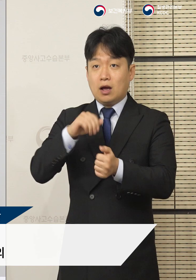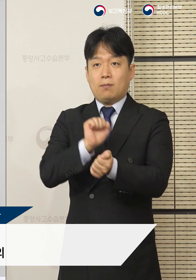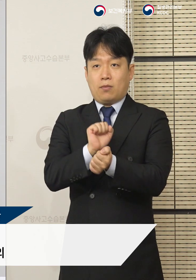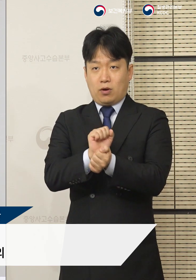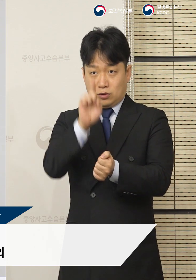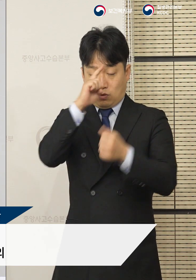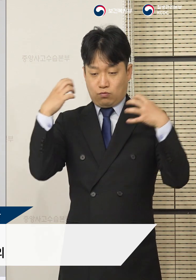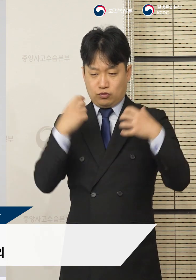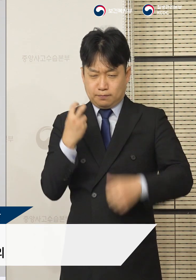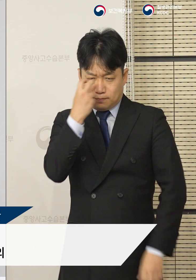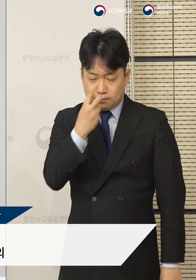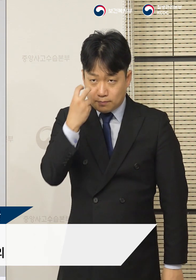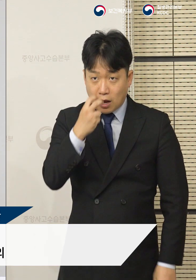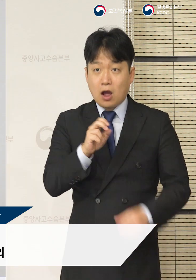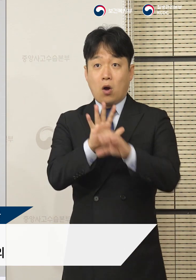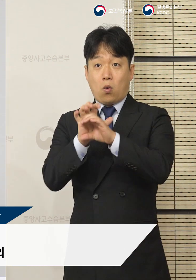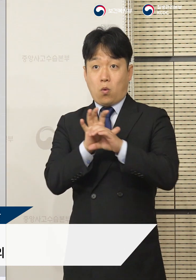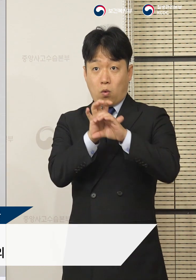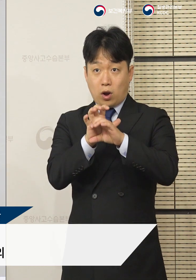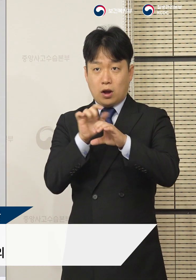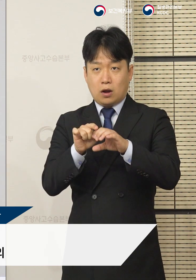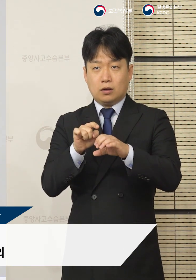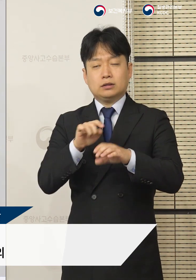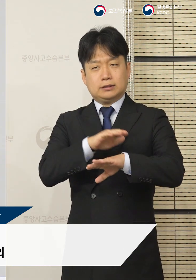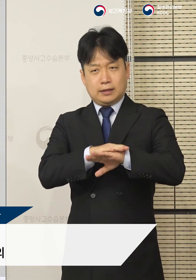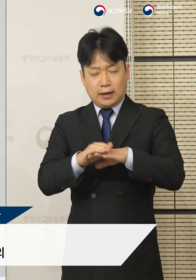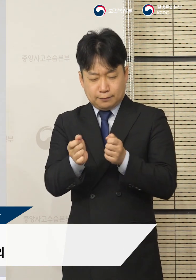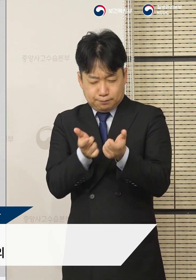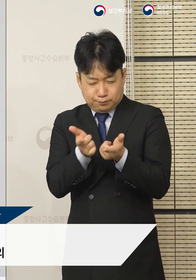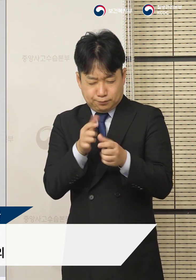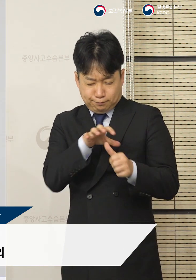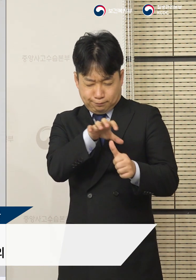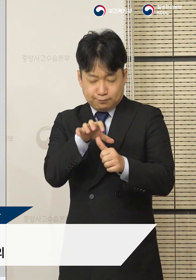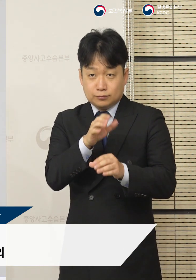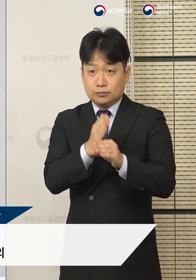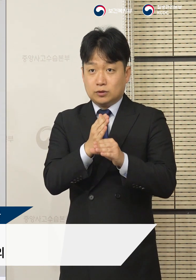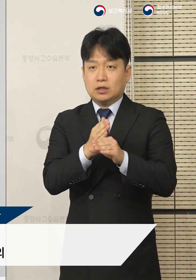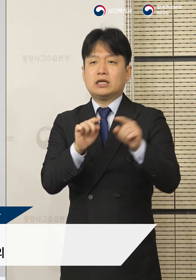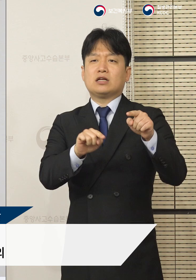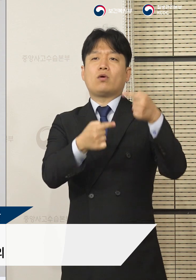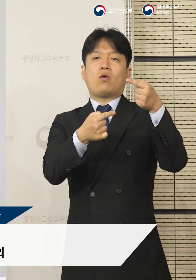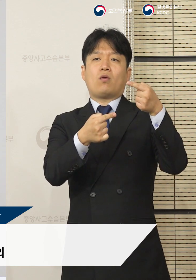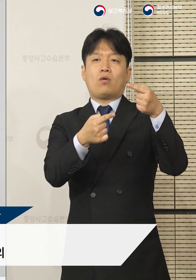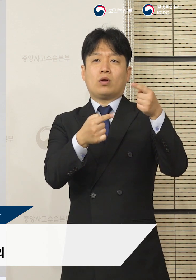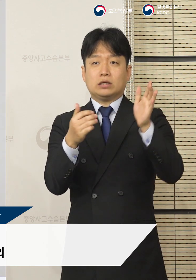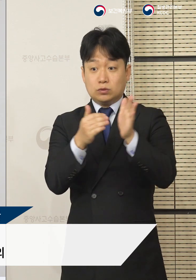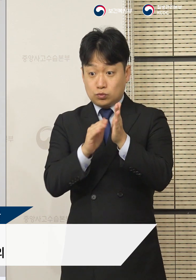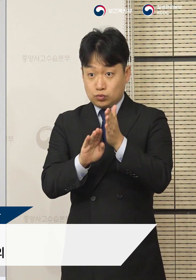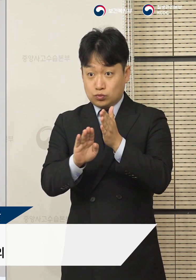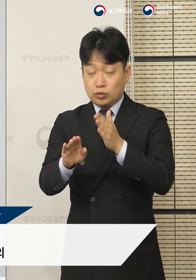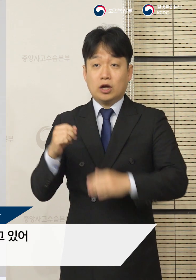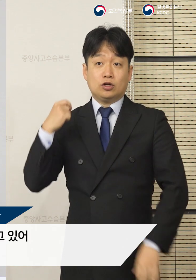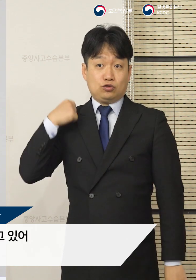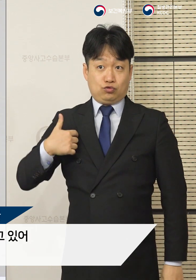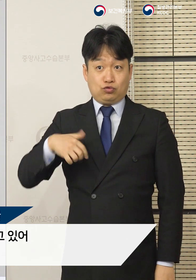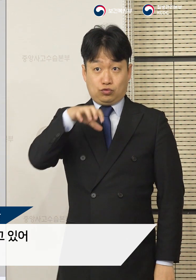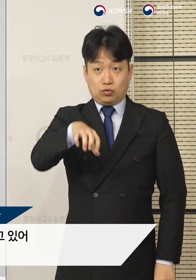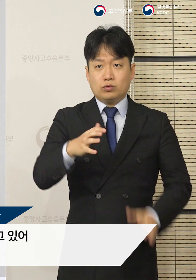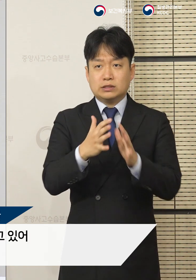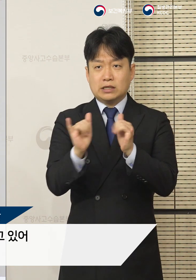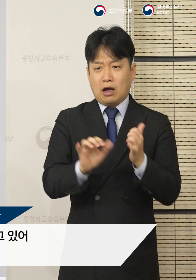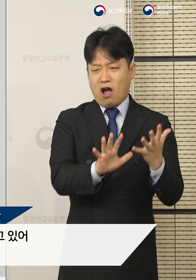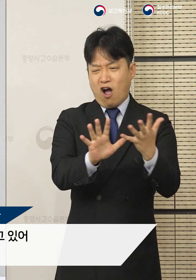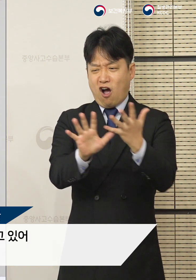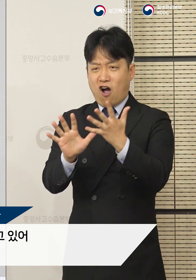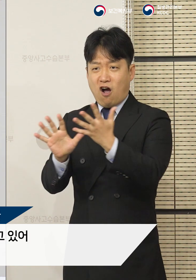방역 당국의 통제하에 코로나19를 적절히 관리하고 있는 중이나 춘절 이후 중국 내에서의 대규모